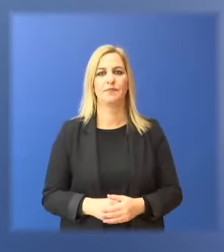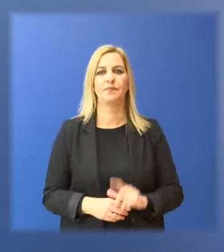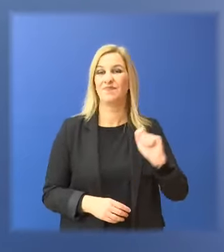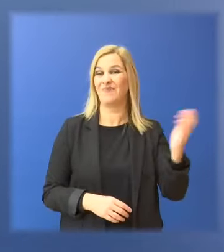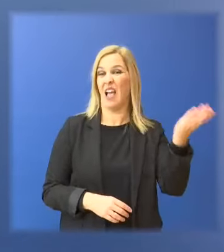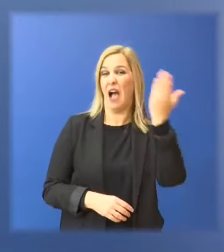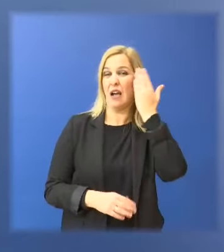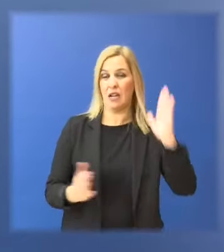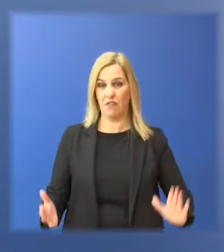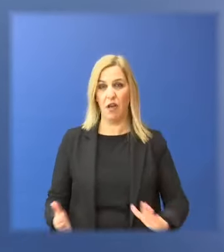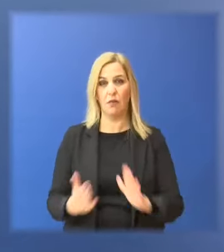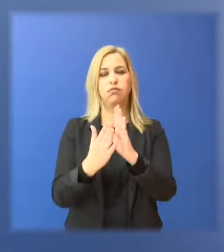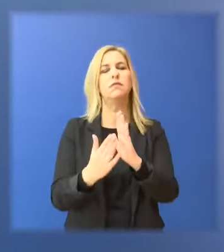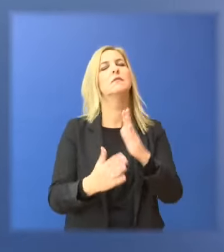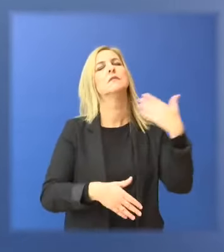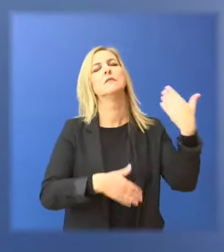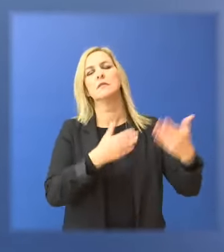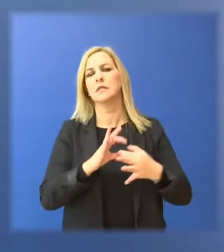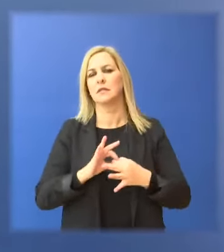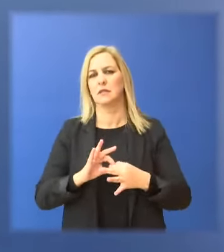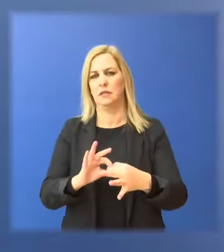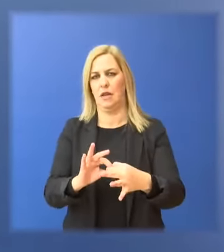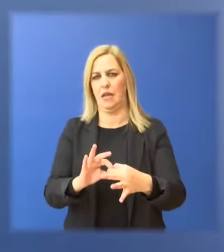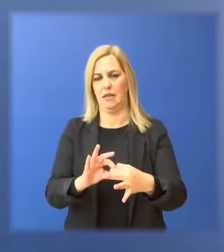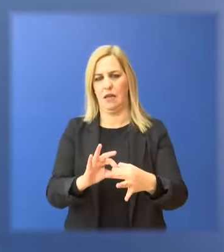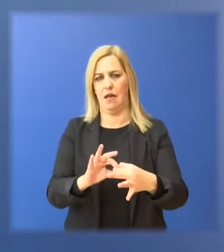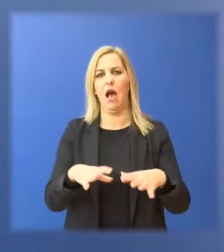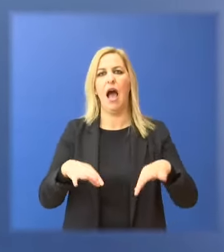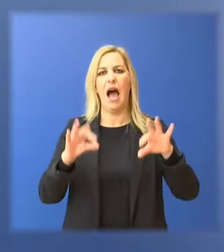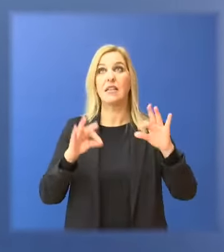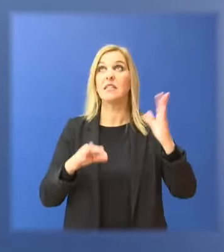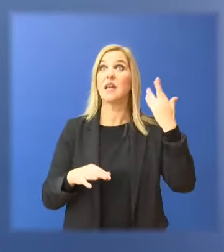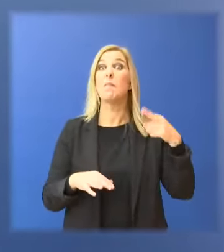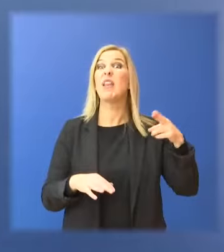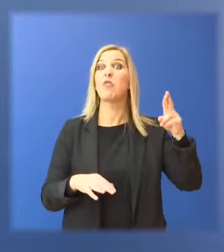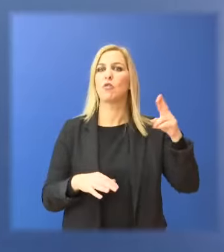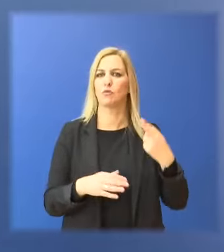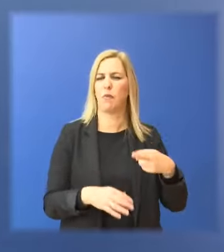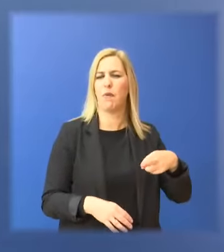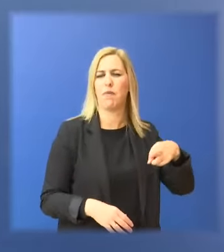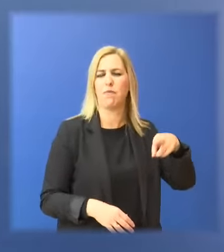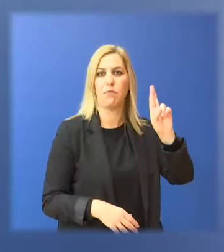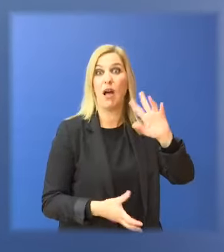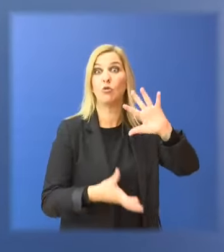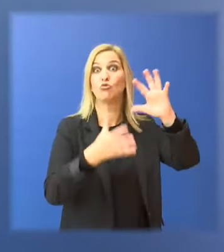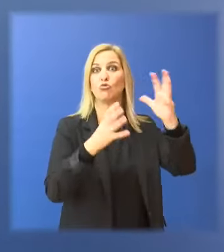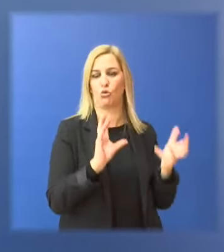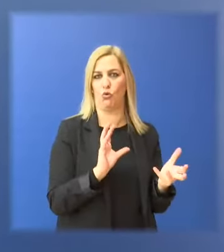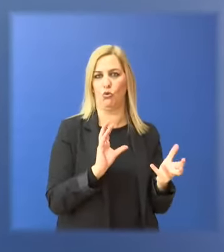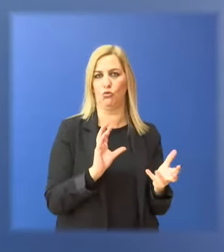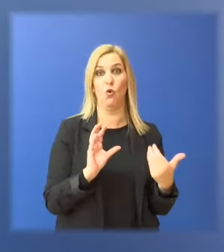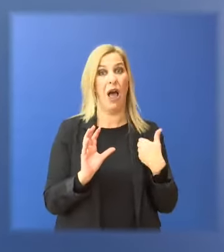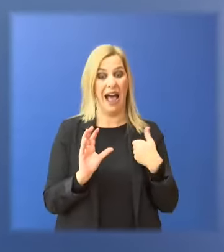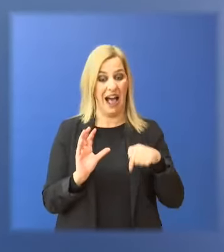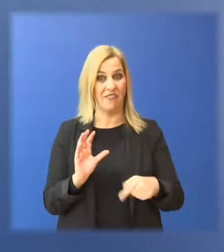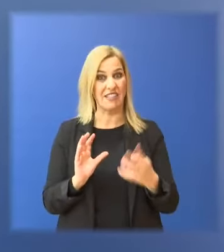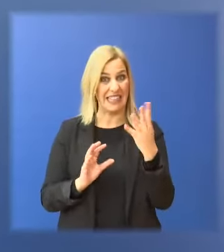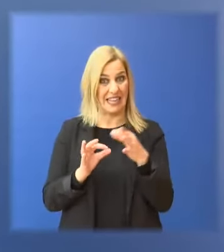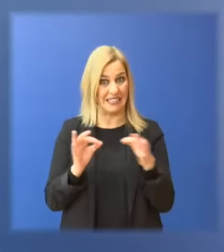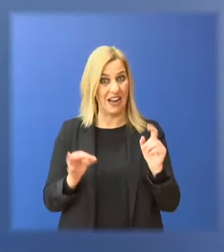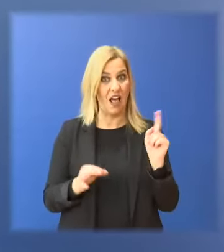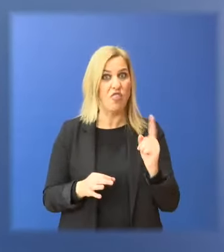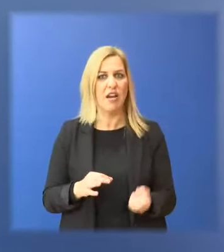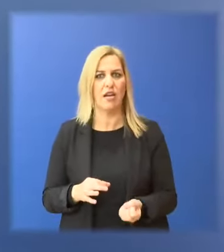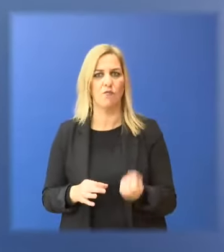ακρίβεια είναι μια μάχη διαρκής που έχει ξεκινήσει από την αρχή της εισαγόμενης πληθωριστικής κρίσης. Οι παρεμβάσεις αυτές δεν ήταν οι πρώτες που έγιναν. Όσο η